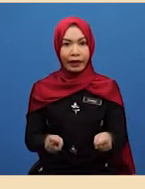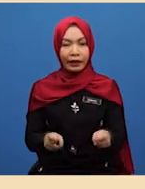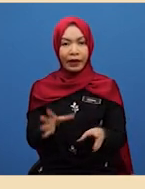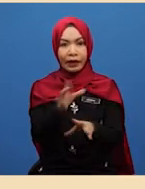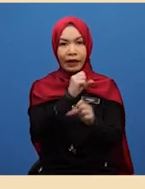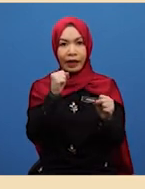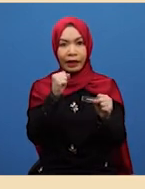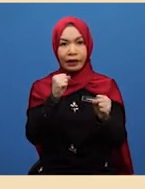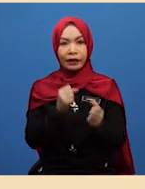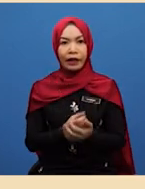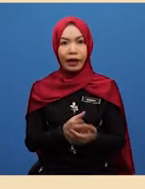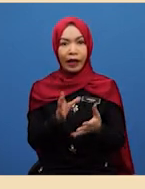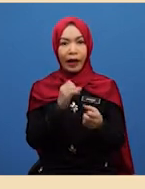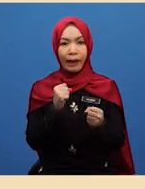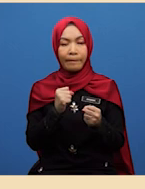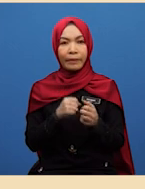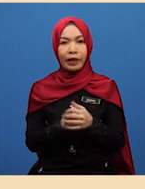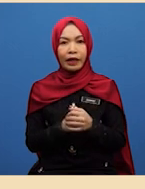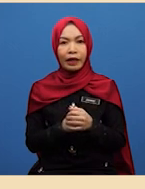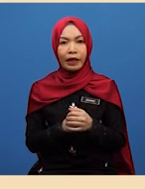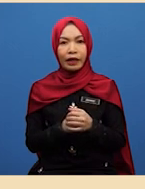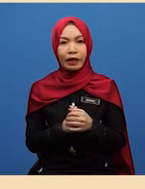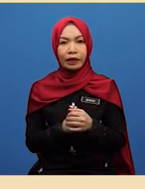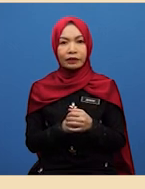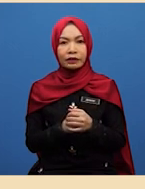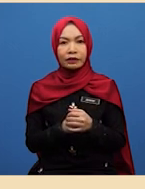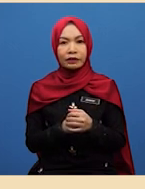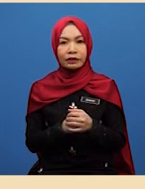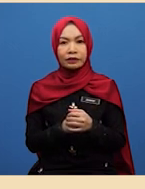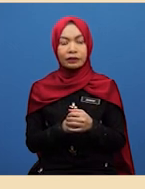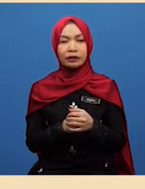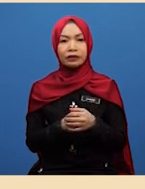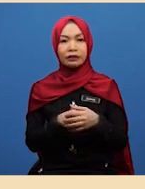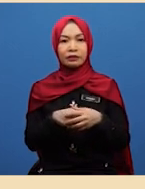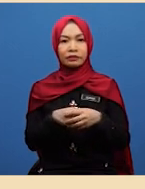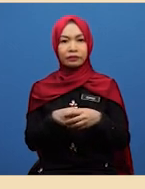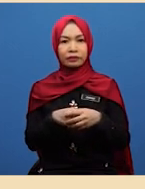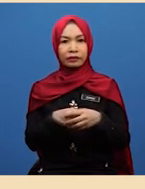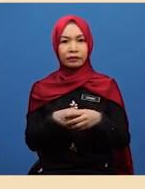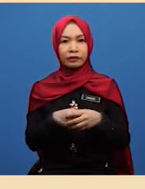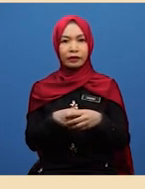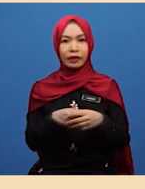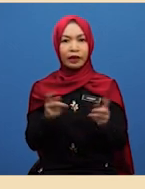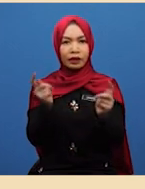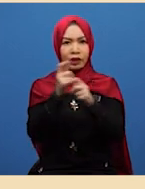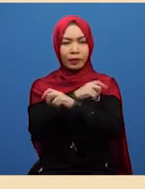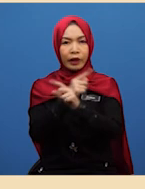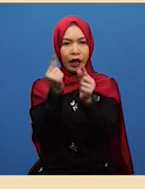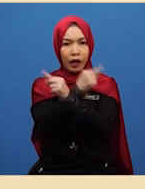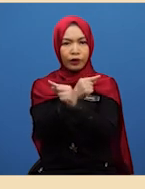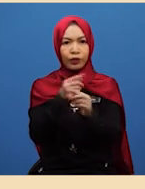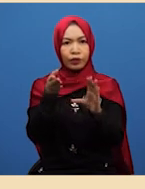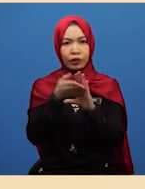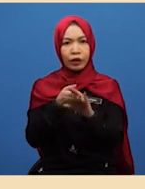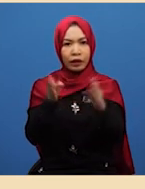kesempatan daripada pertelingkahan masyarakat tempatan. Lima, menghapuskan tokoh